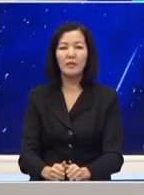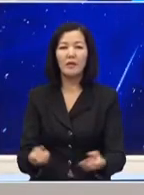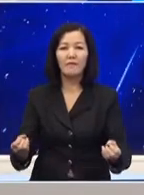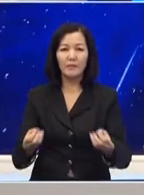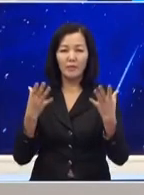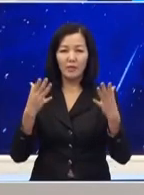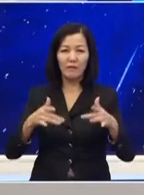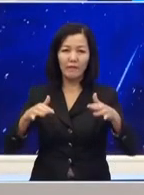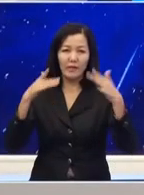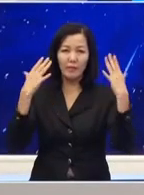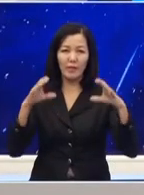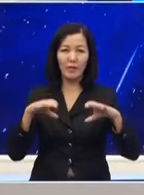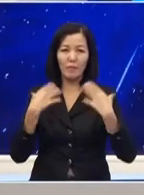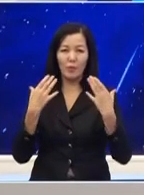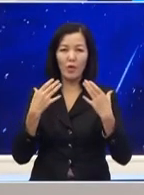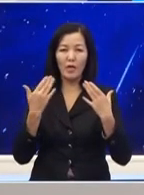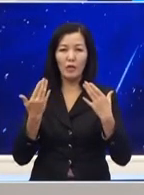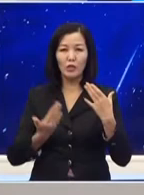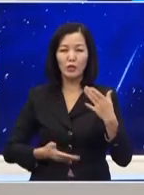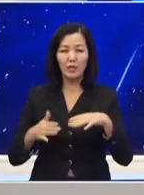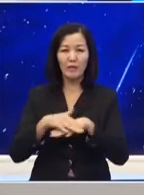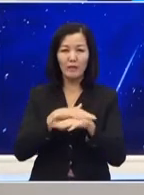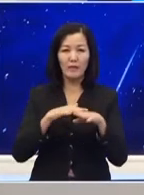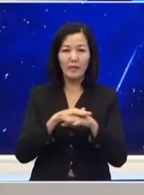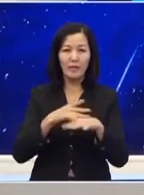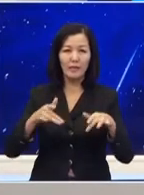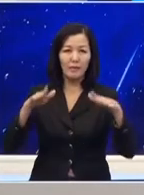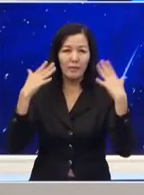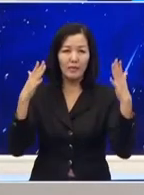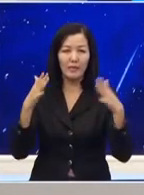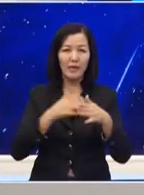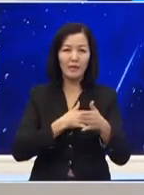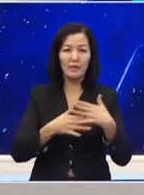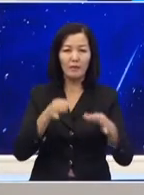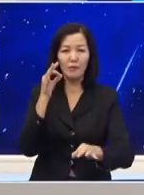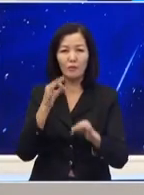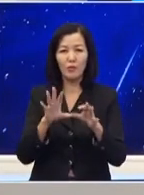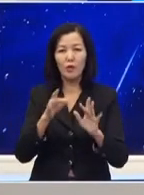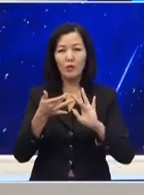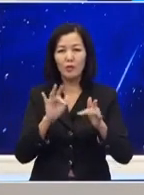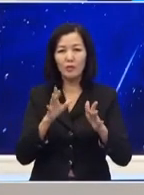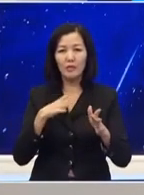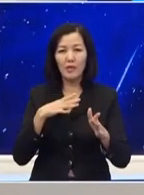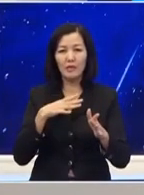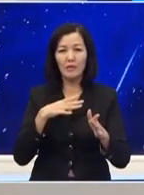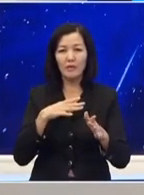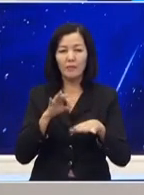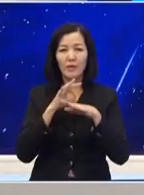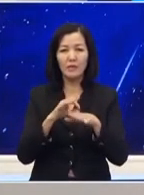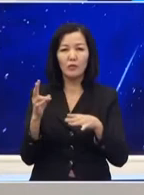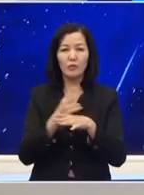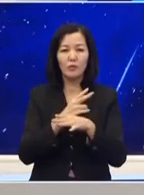Вспышки в небе напугали жителей Семея. Небесное шоу активно обсуждали в социальных сетях. Инцидент произошел в ночь